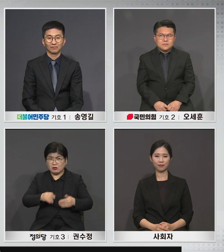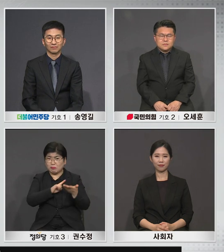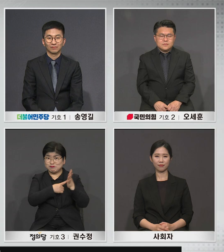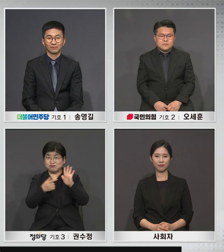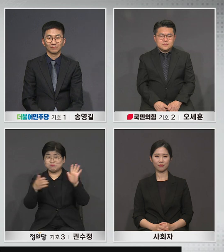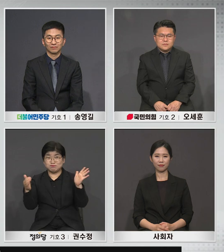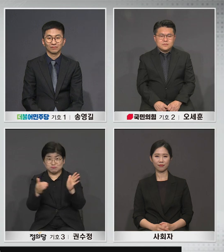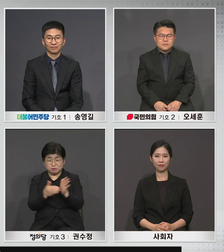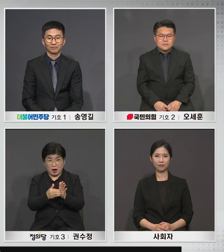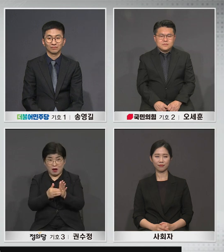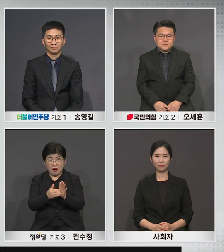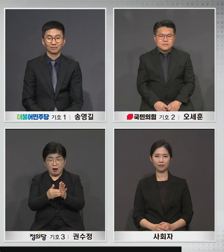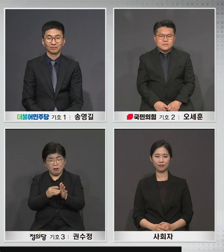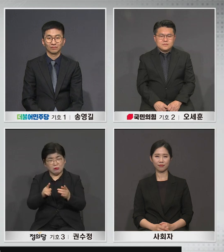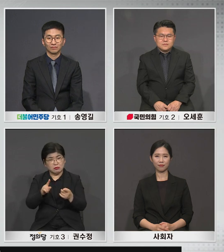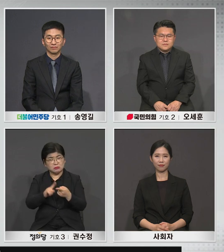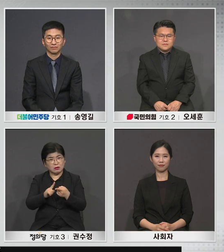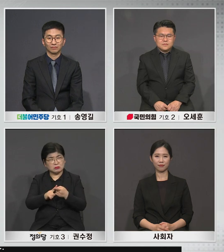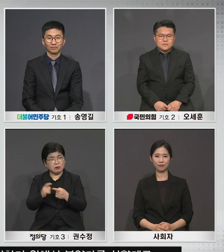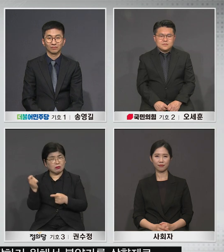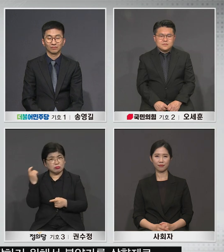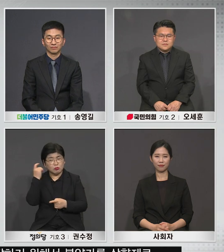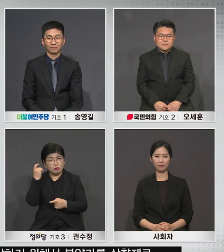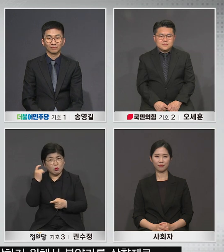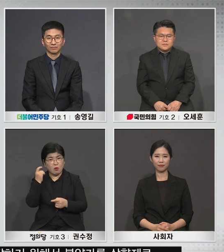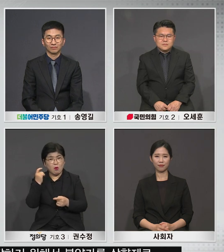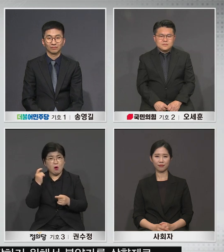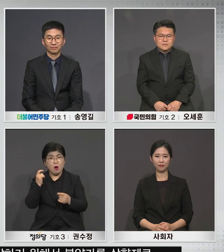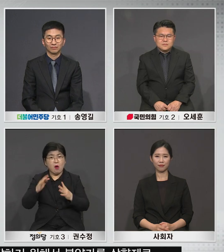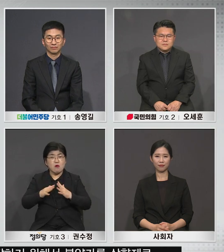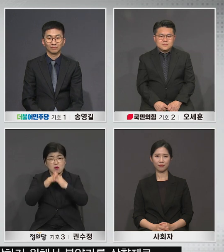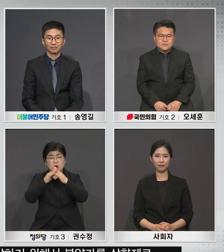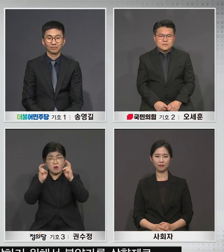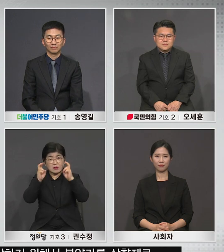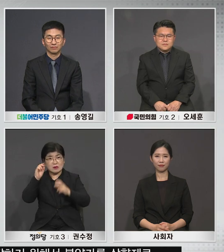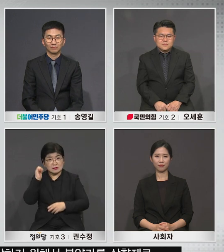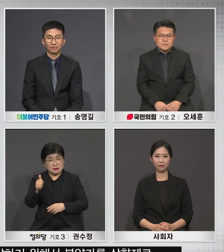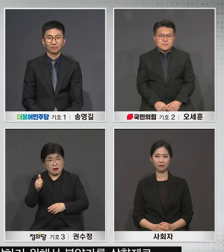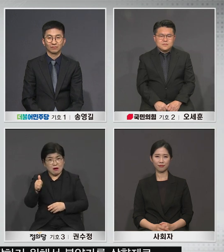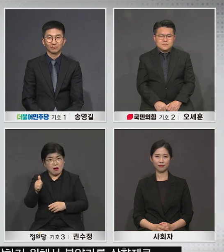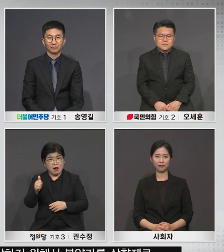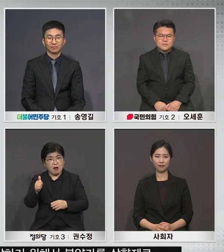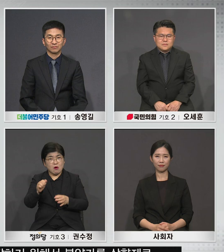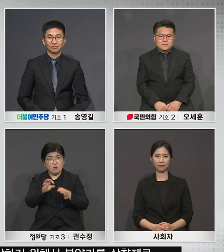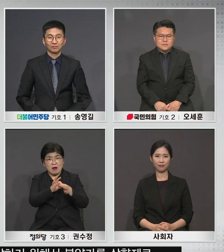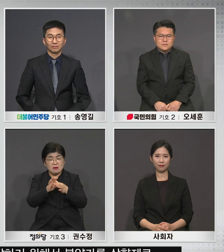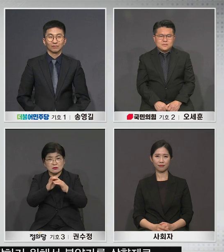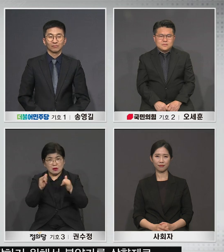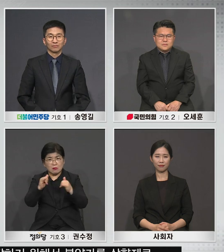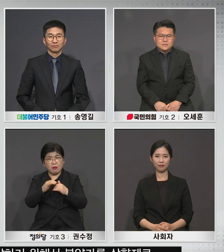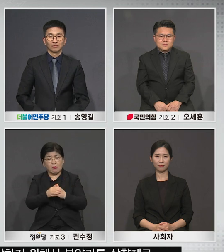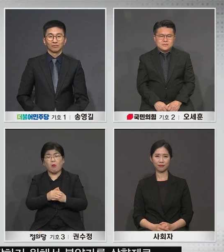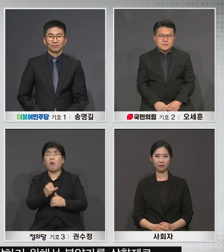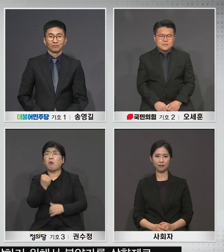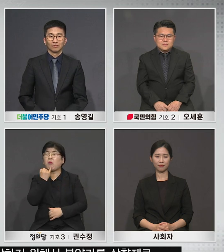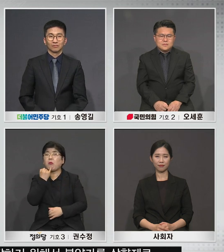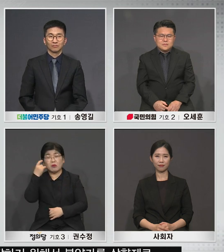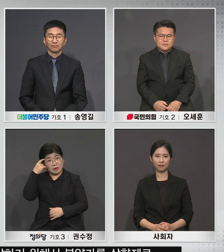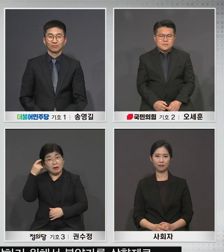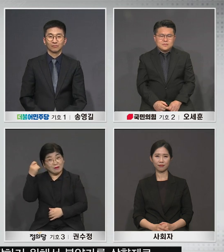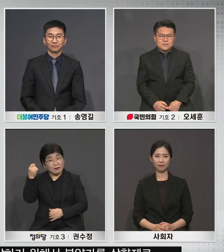하셨거든요. 저는 그 말을 들으면서 건설회사 회장이나 아니면 경총 대표께서 말씀하셨다면 그러려니 하겠습니다만